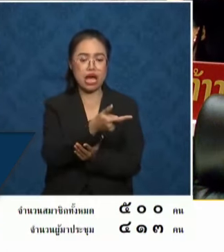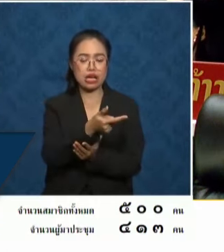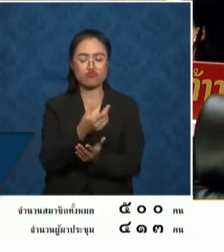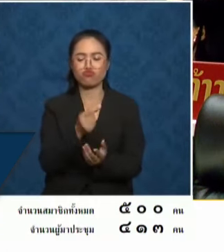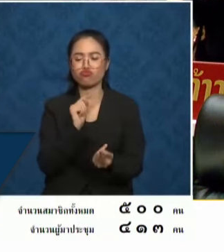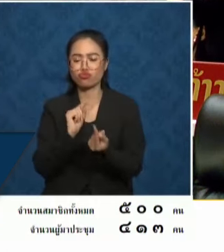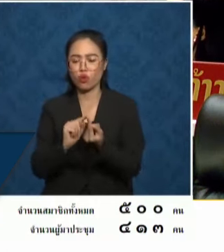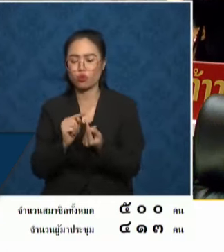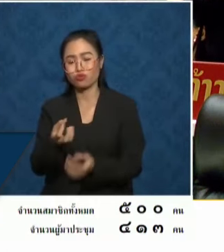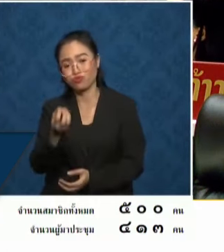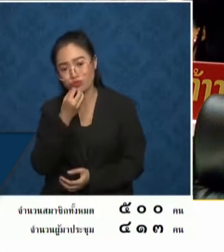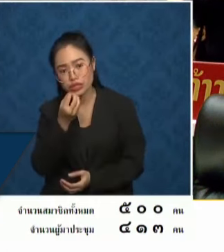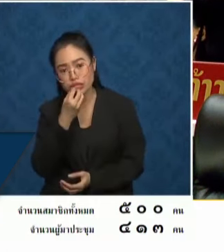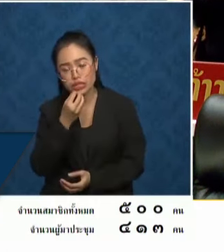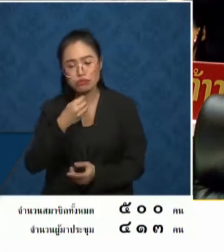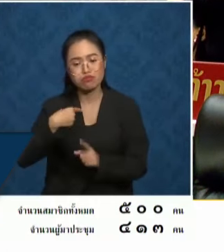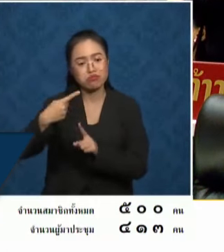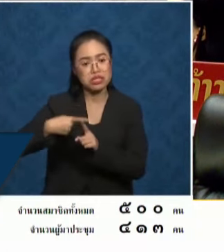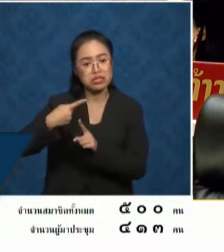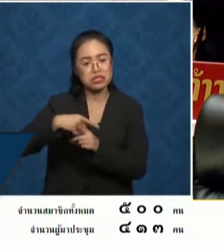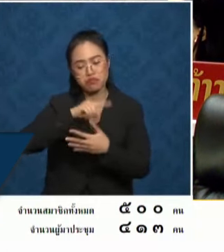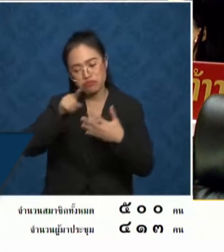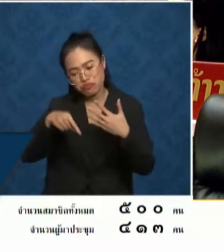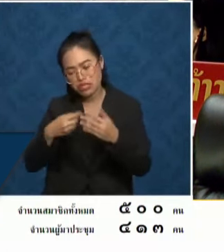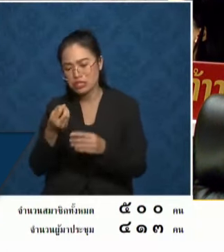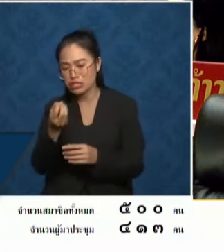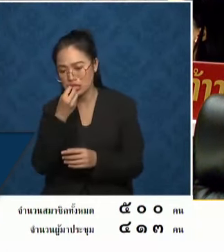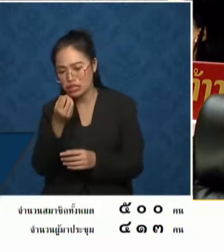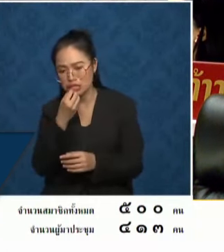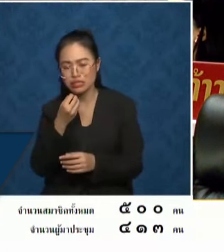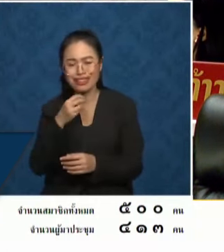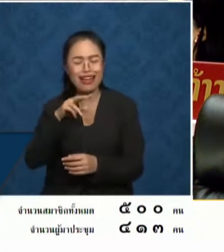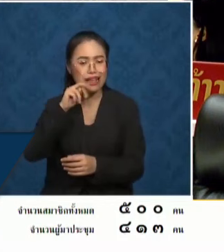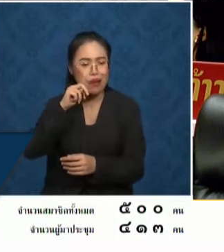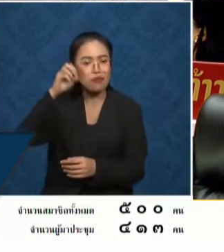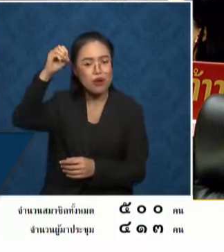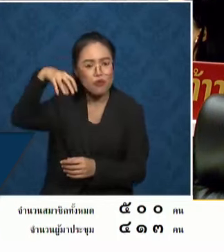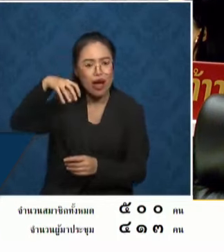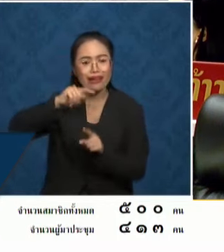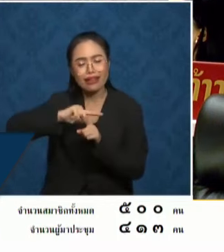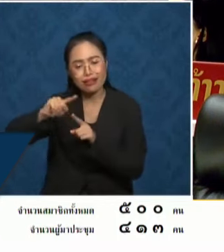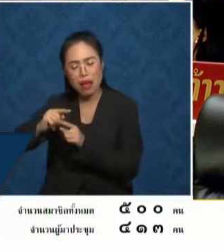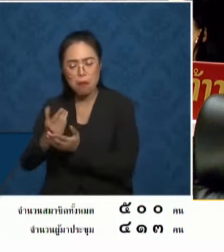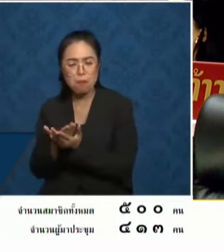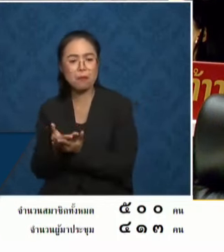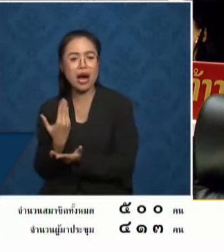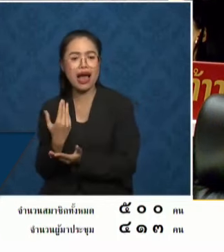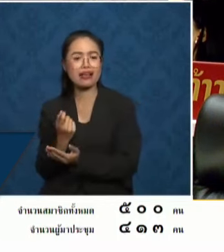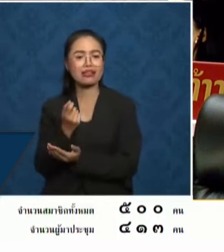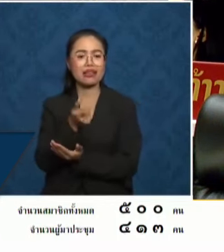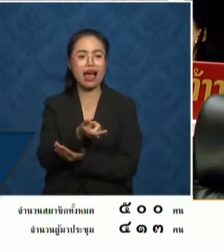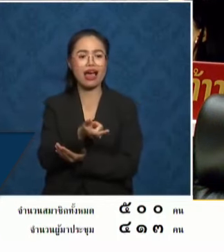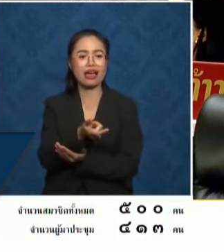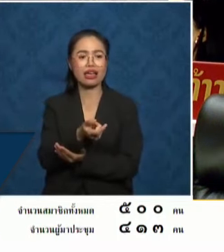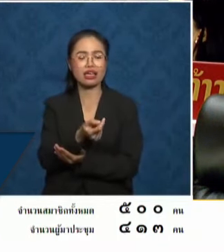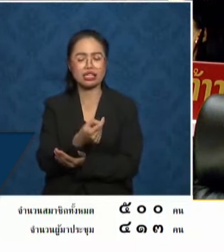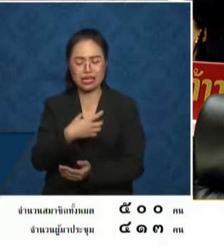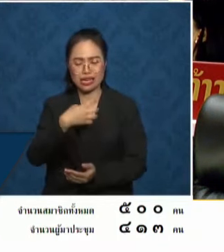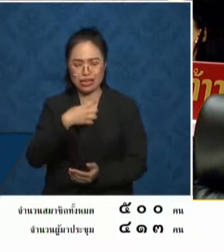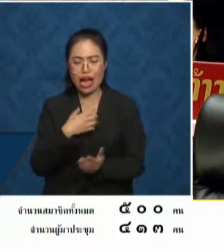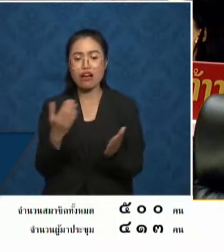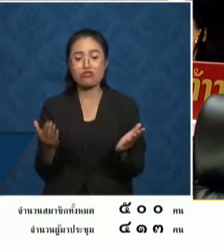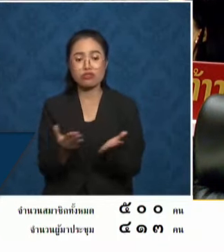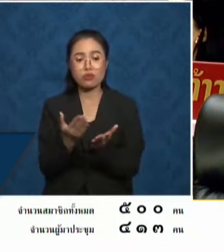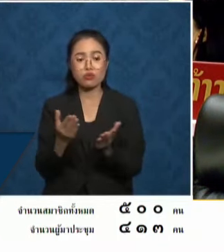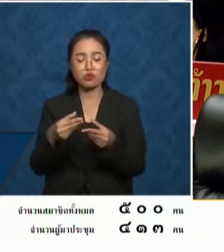และค่าบริโภคเนี่ยเยอะกว่าคนที่มีฐานะนะคะดังนั้นเนี่ยดิฉันจึงอยากที่จะสนับสนุนราย